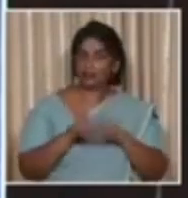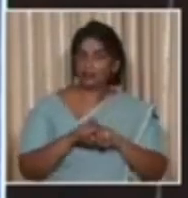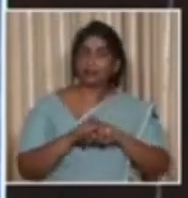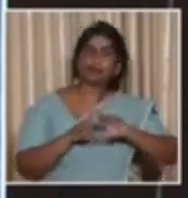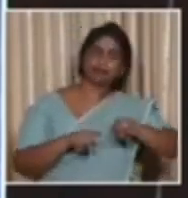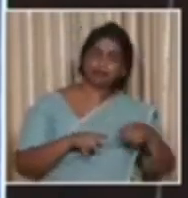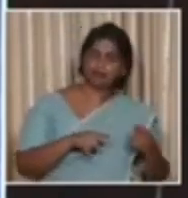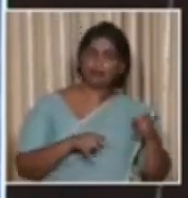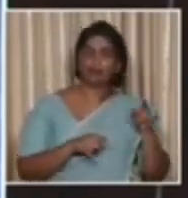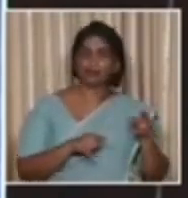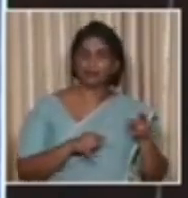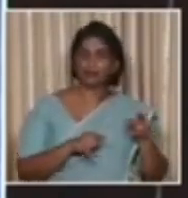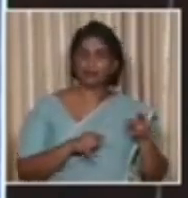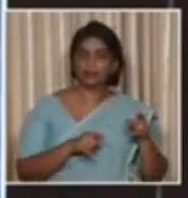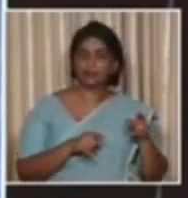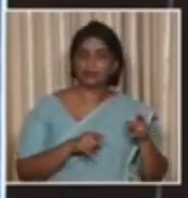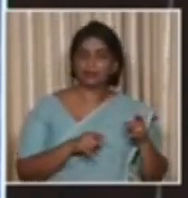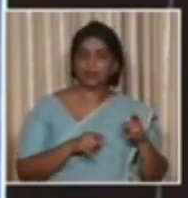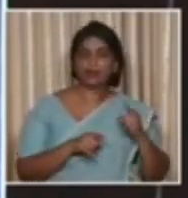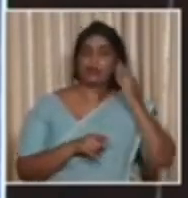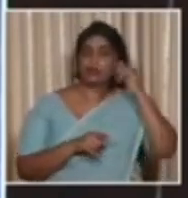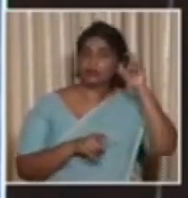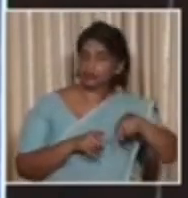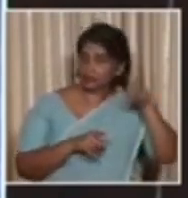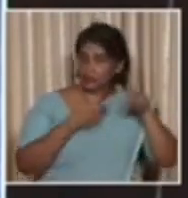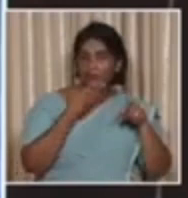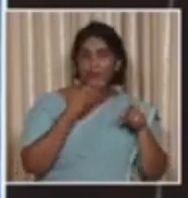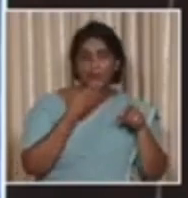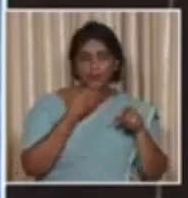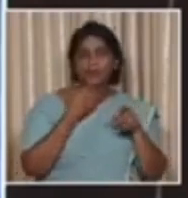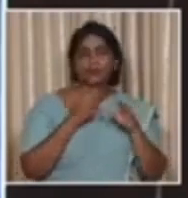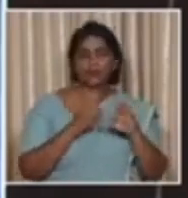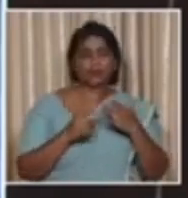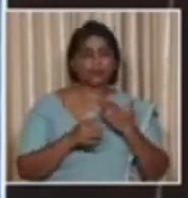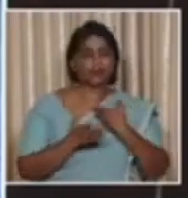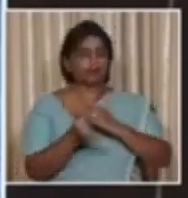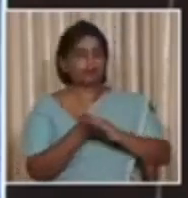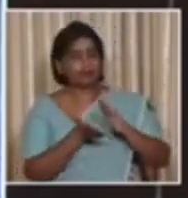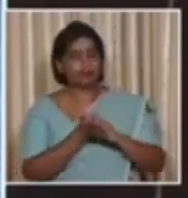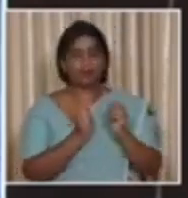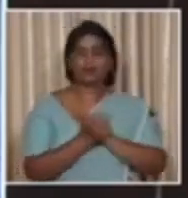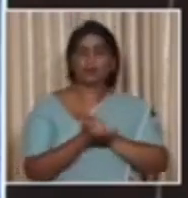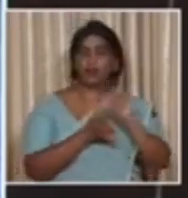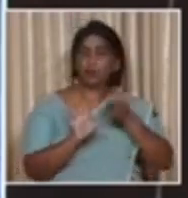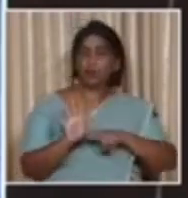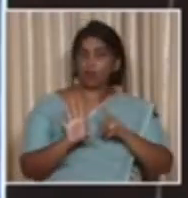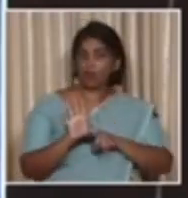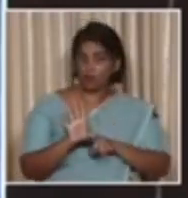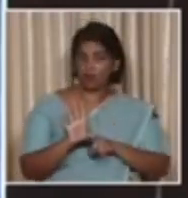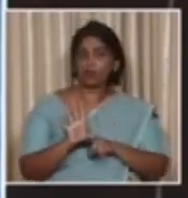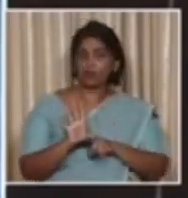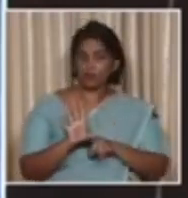මනි පැත්තට ගත්තහම සාමාන්‍ය කාන්තාවන් පවා සාතු සේවකාවන් හැටියට යවන්න පුහුණුවක් දීලා